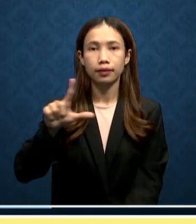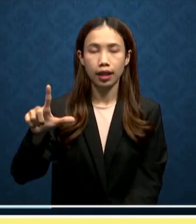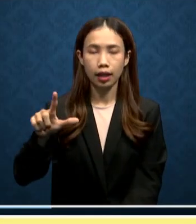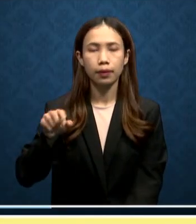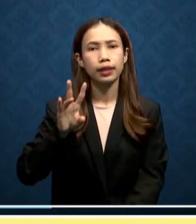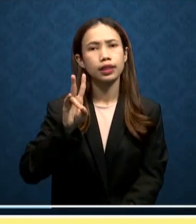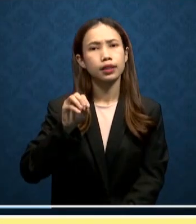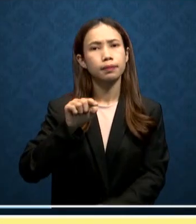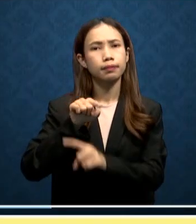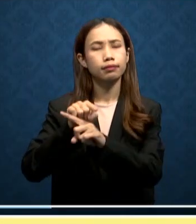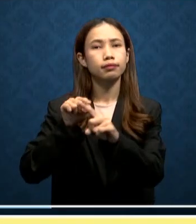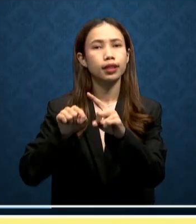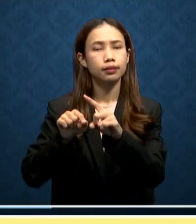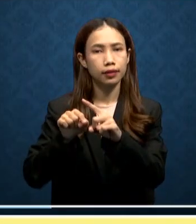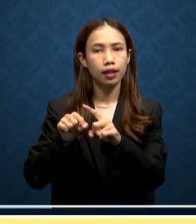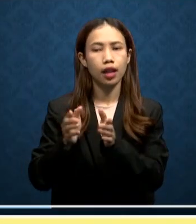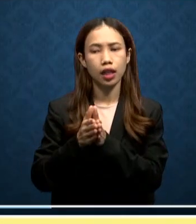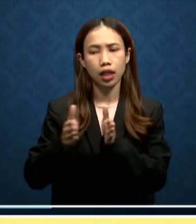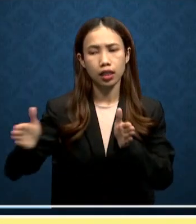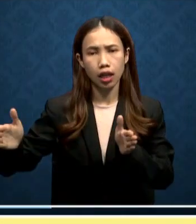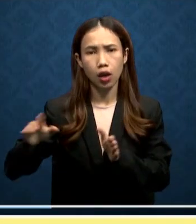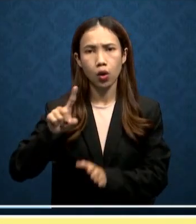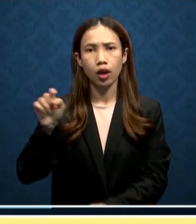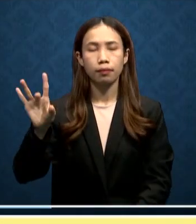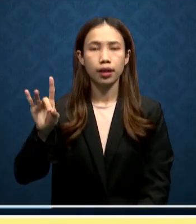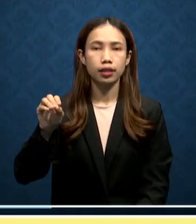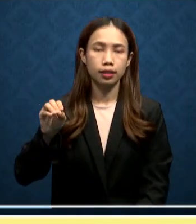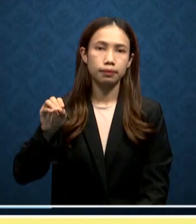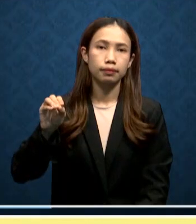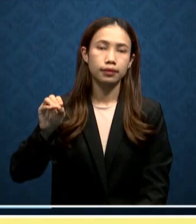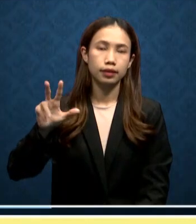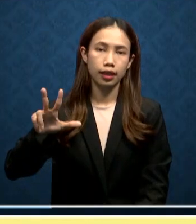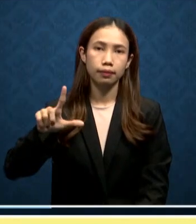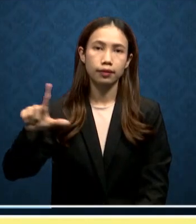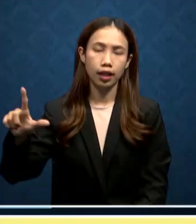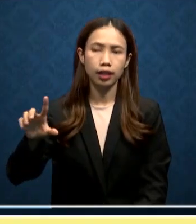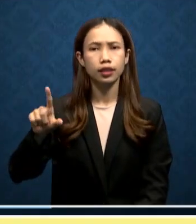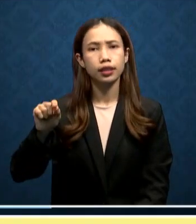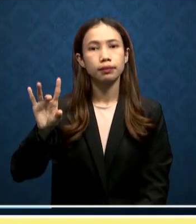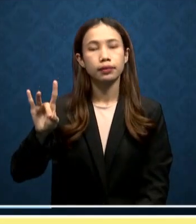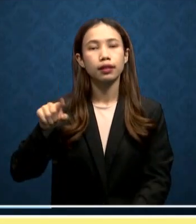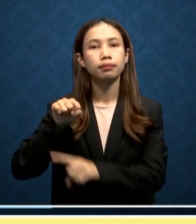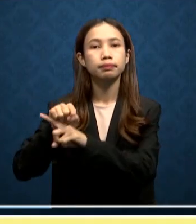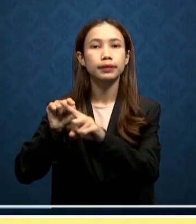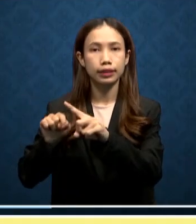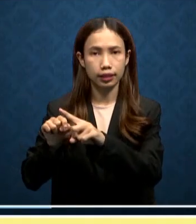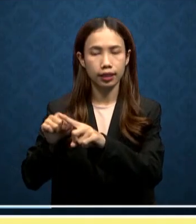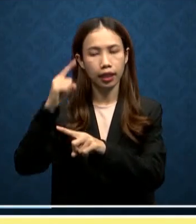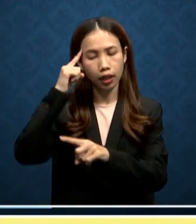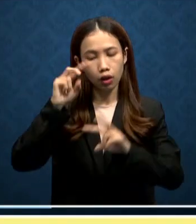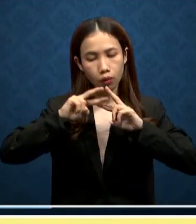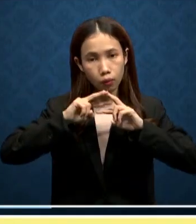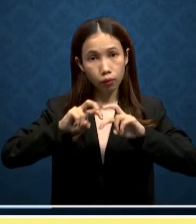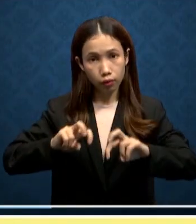71%แล้วก็ระยะยาวเนี่ย 183ล้าน 28%นะครับก็ก็ก็เป็นการวิเคราะห์